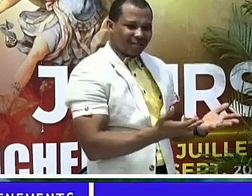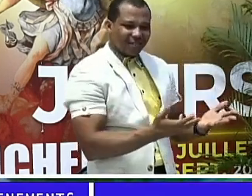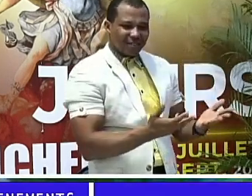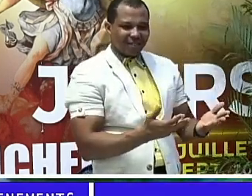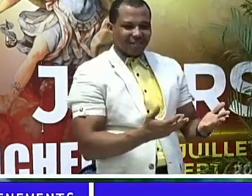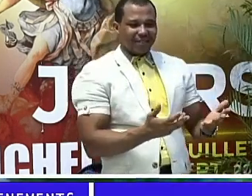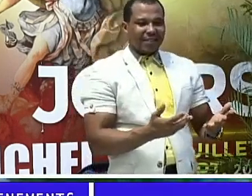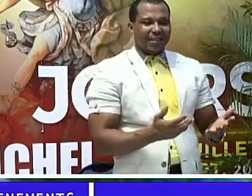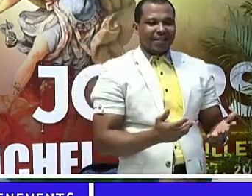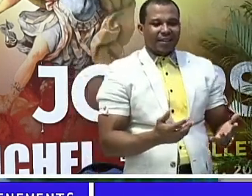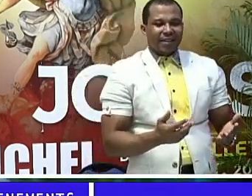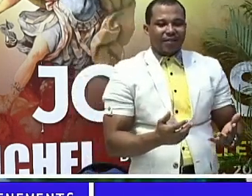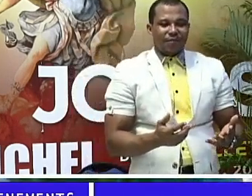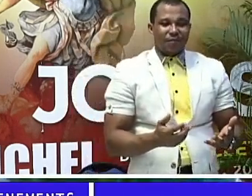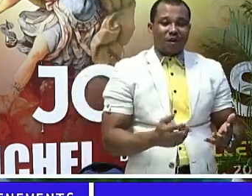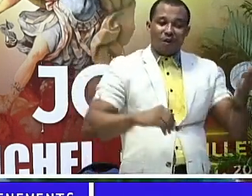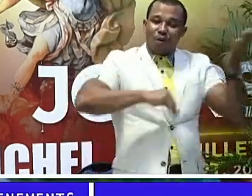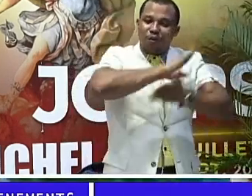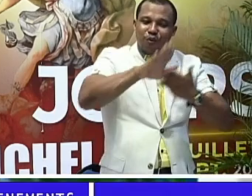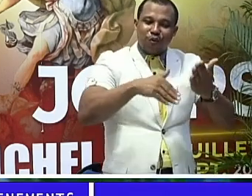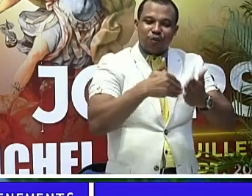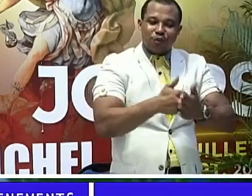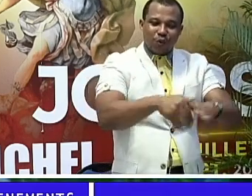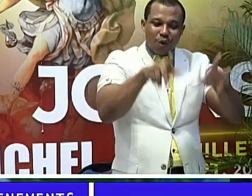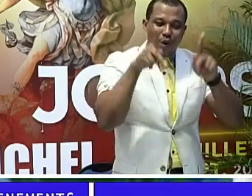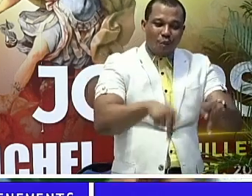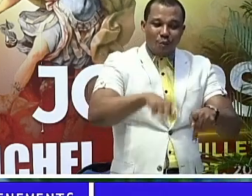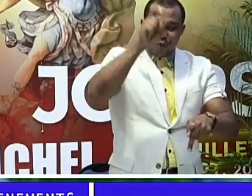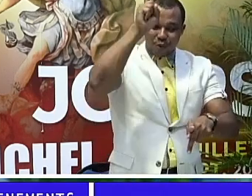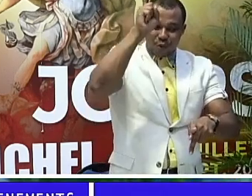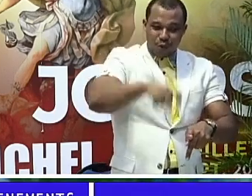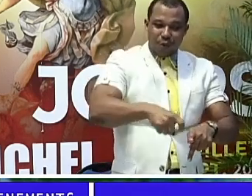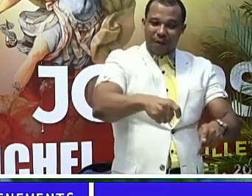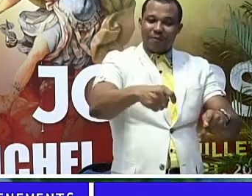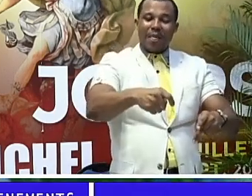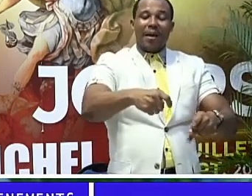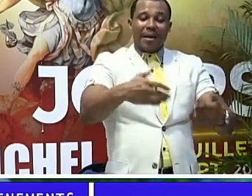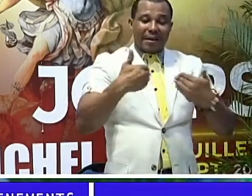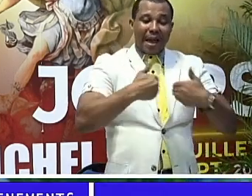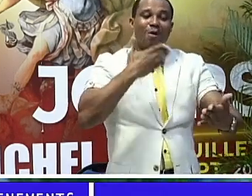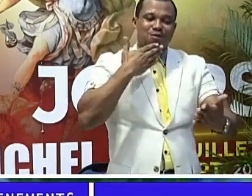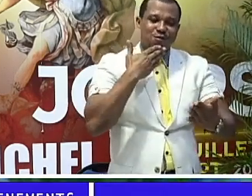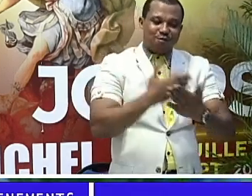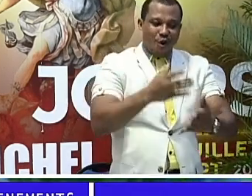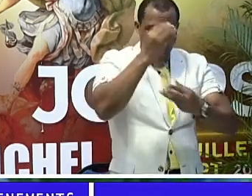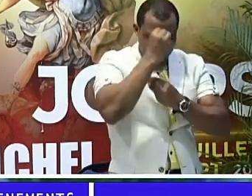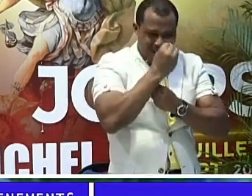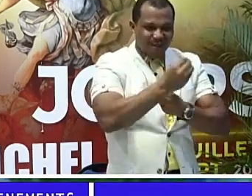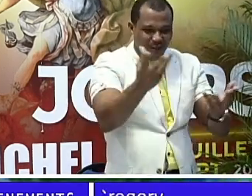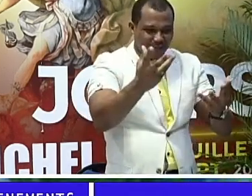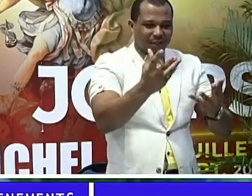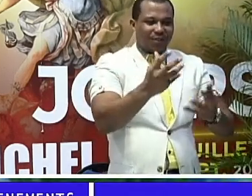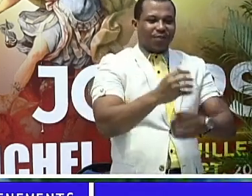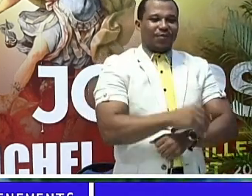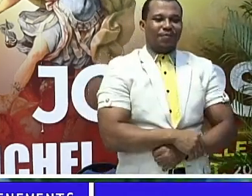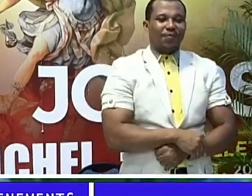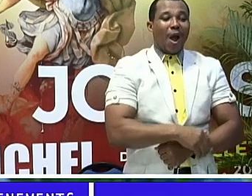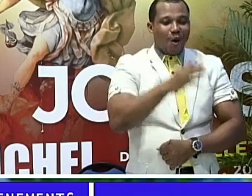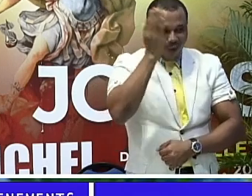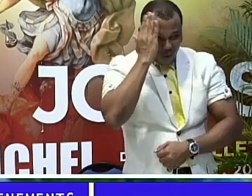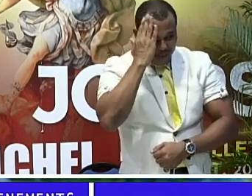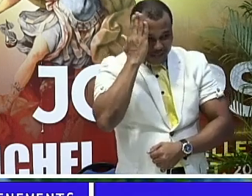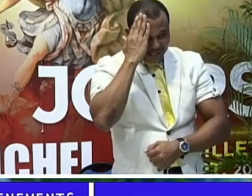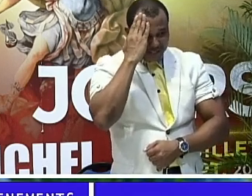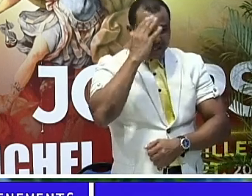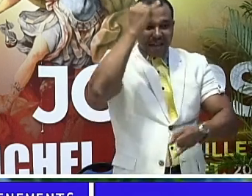pas ça. Mais il faut que tout le monde gagne de vraies informations pour qu'on ait comment bagaille yo fait vraiment ce mieux. Et